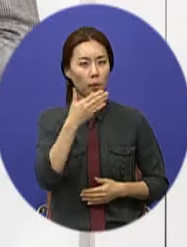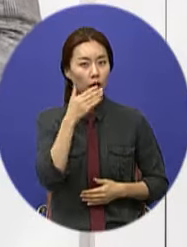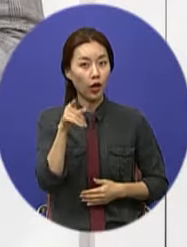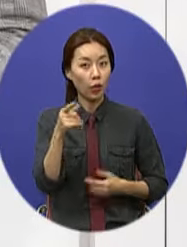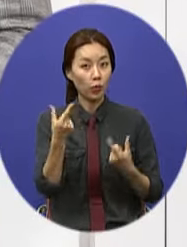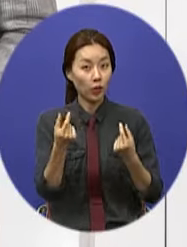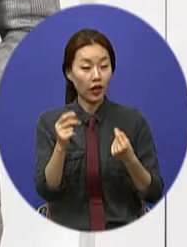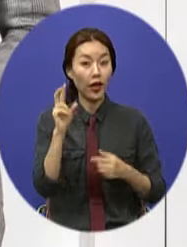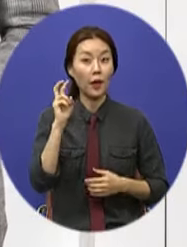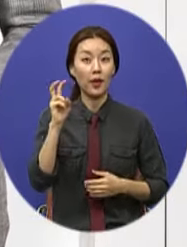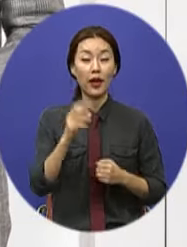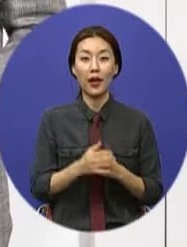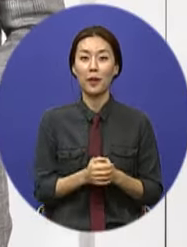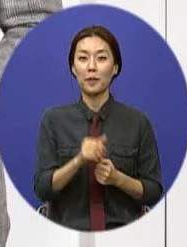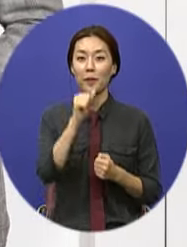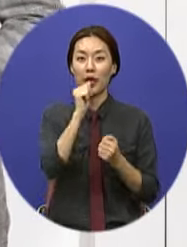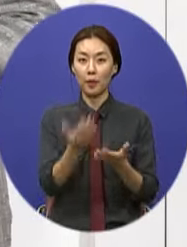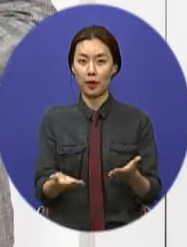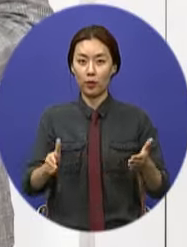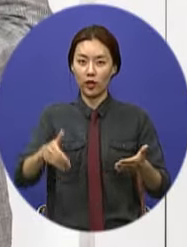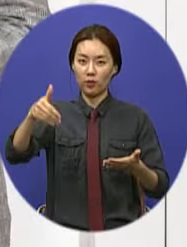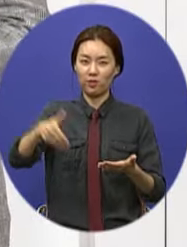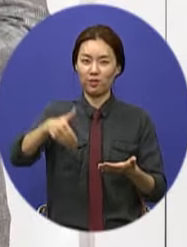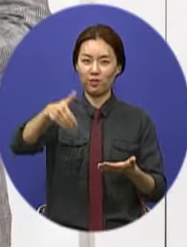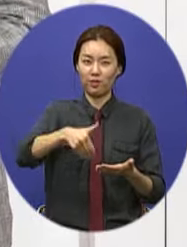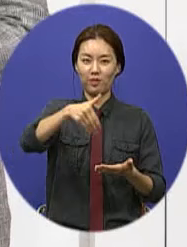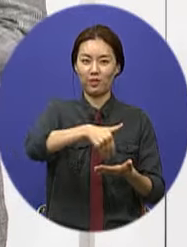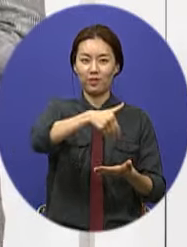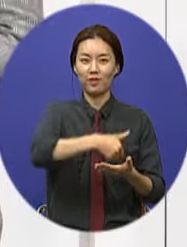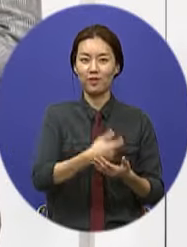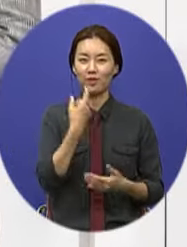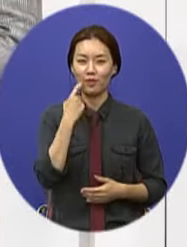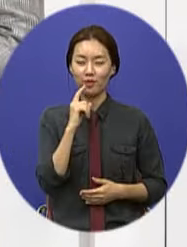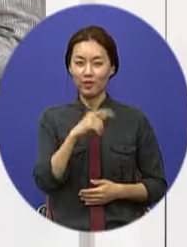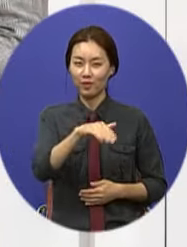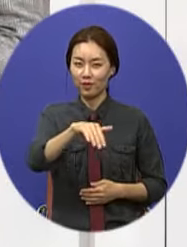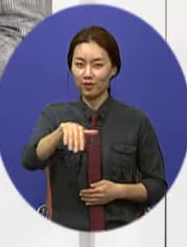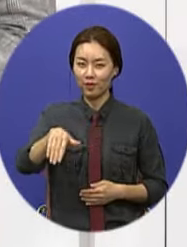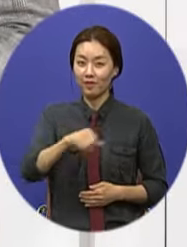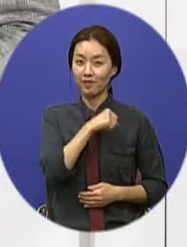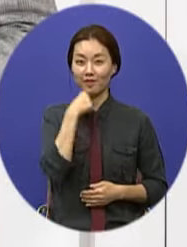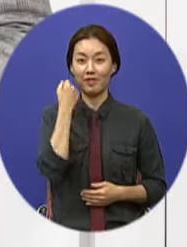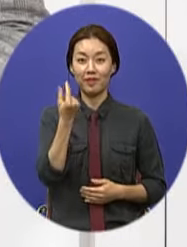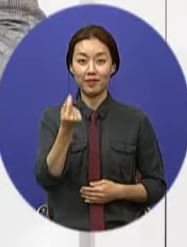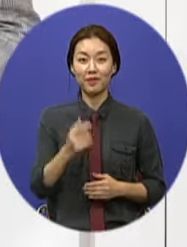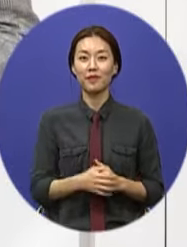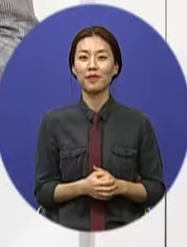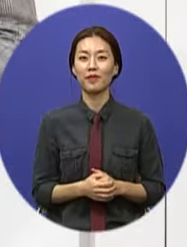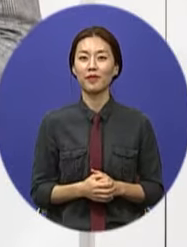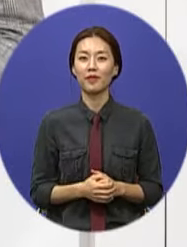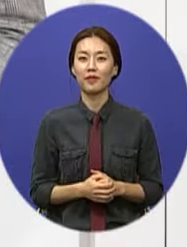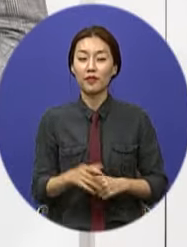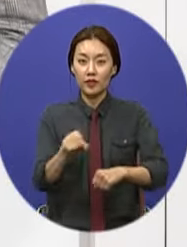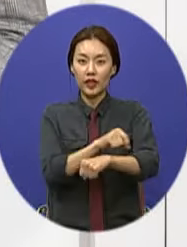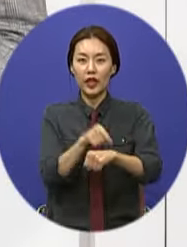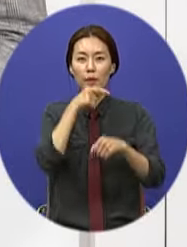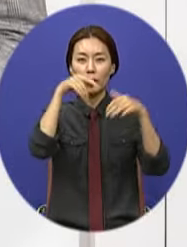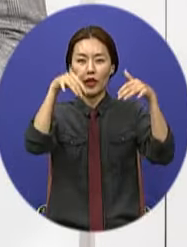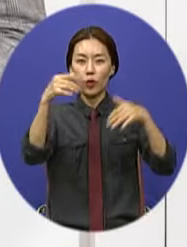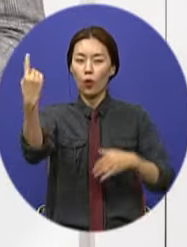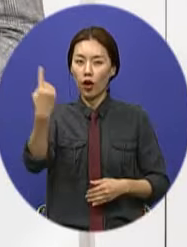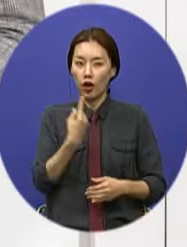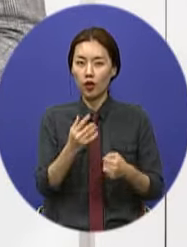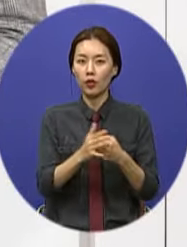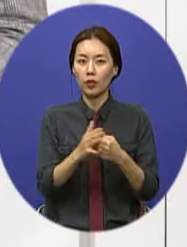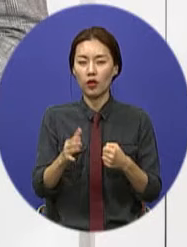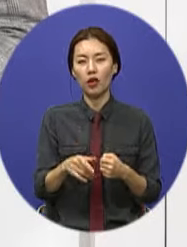그쵸? 누룽지. 예, 가마솥에 누룽지 딱 그러면 그 누래가지고 누룽지 딱 긁어먹으면 얼마나 맛있어. 특히 또 비 온다는데